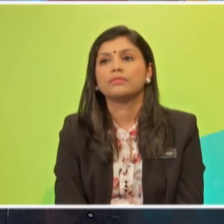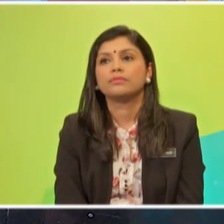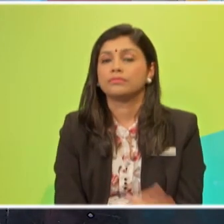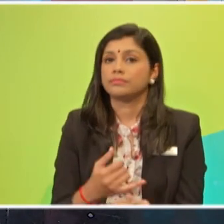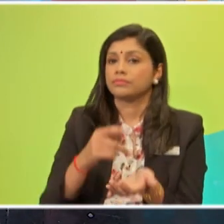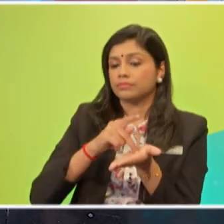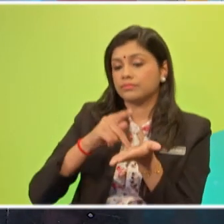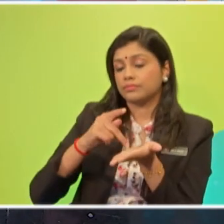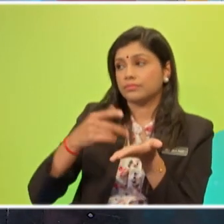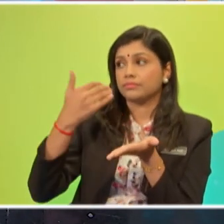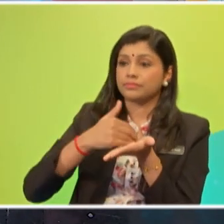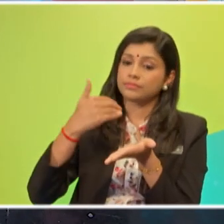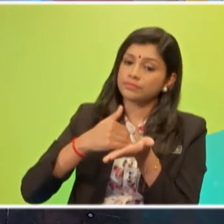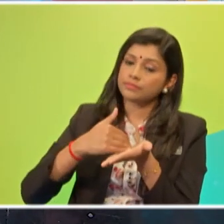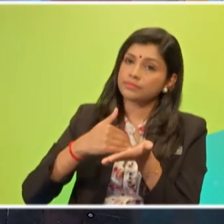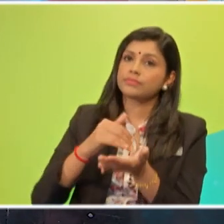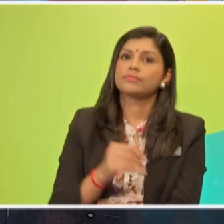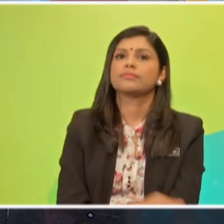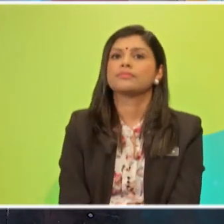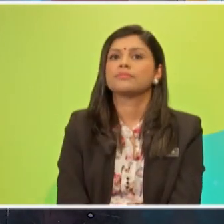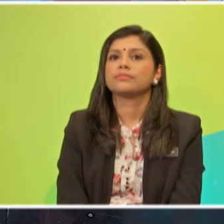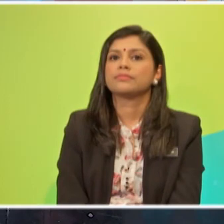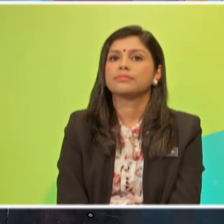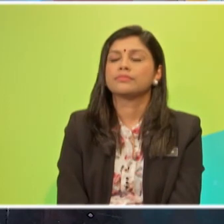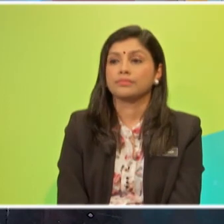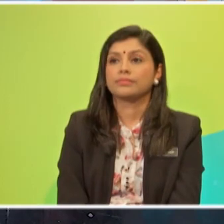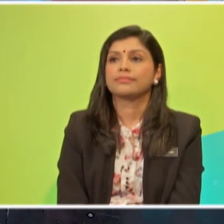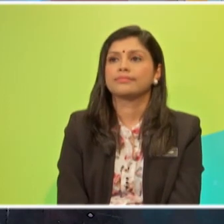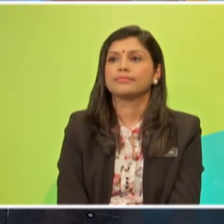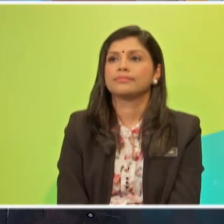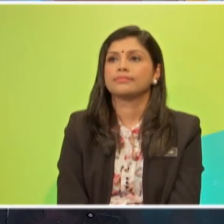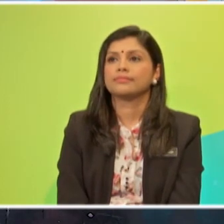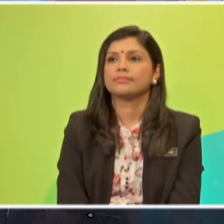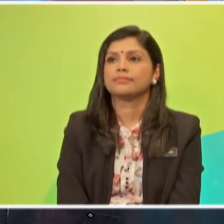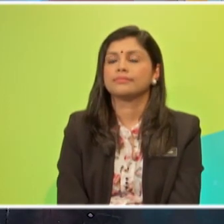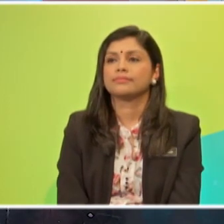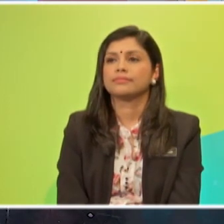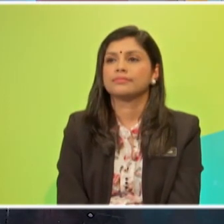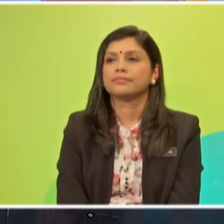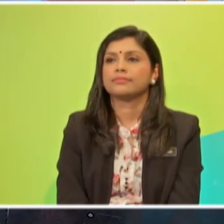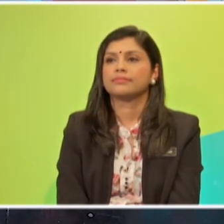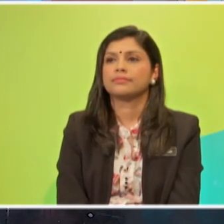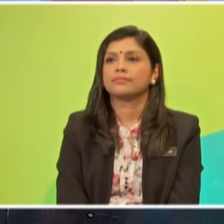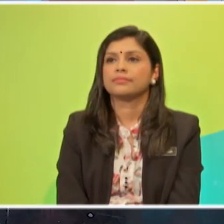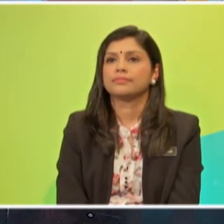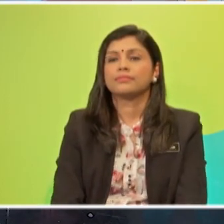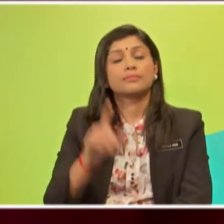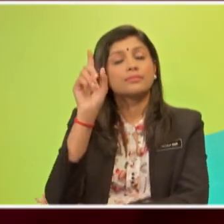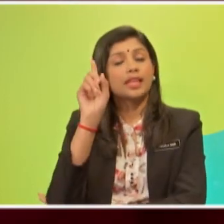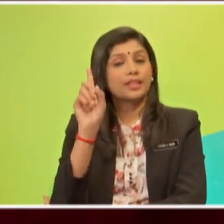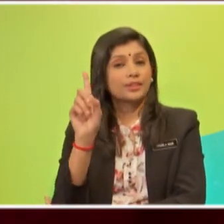chip coklat yang terakhir pada biskut. Okey, baik. Okey, jom sama-sama. Satu, dua,